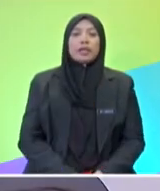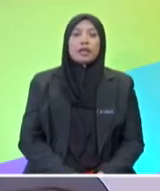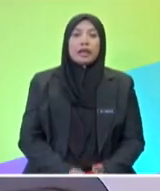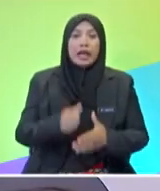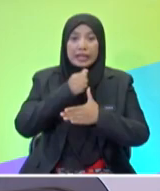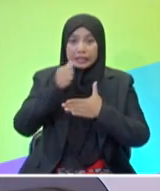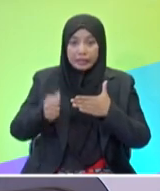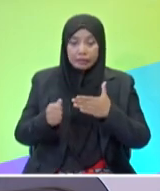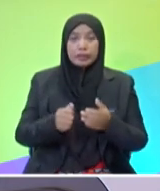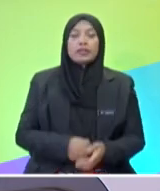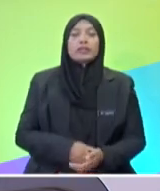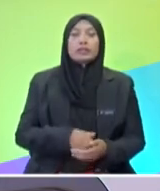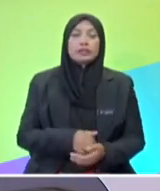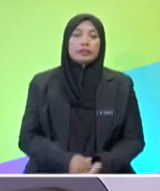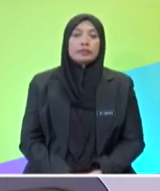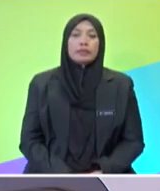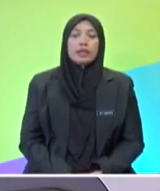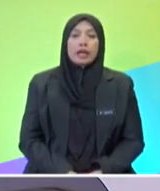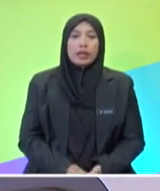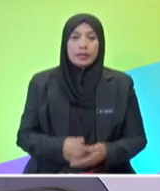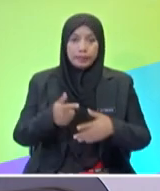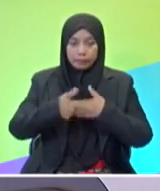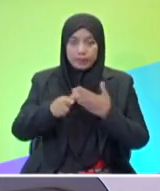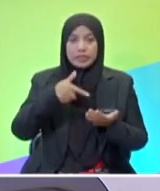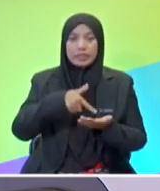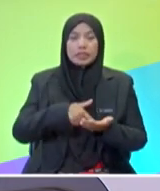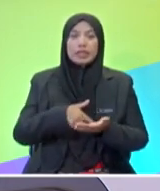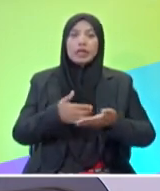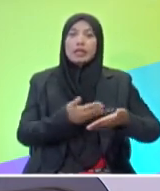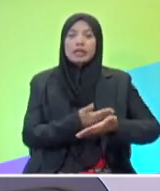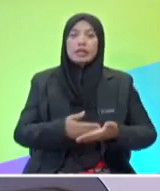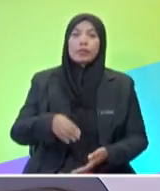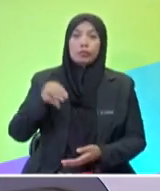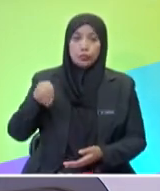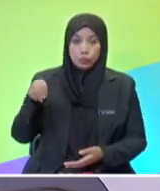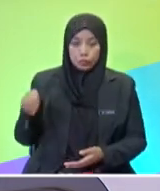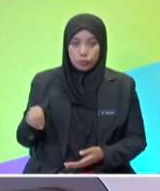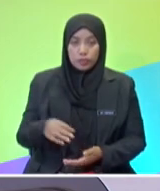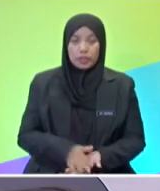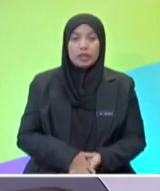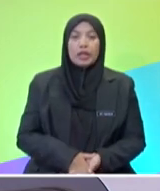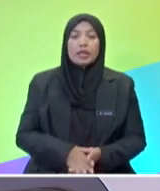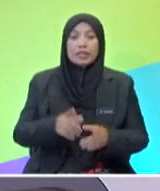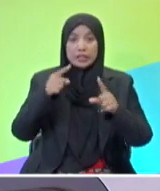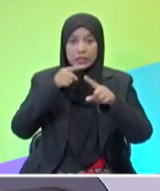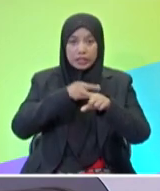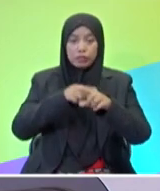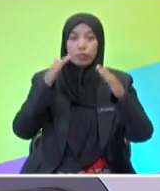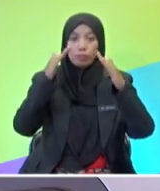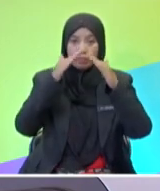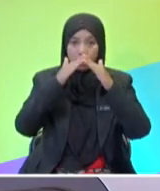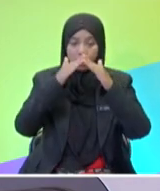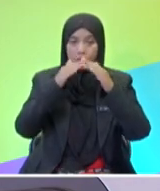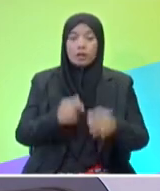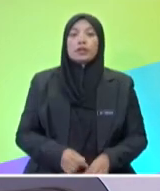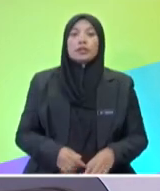Jadi Ustazah harap lepas ni anak-anak murid di rumah, di Google Meet, kalau di mana sahaja kita berada, ingatlah,